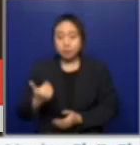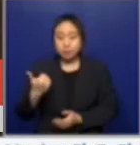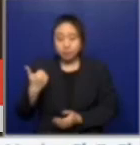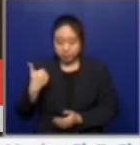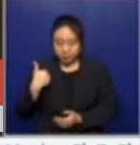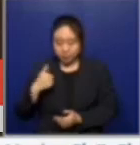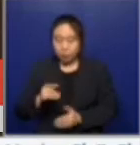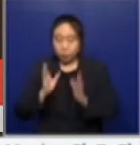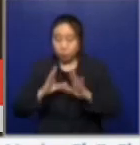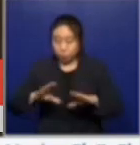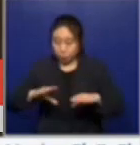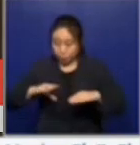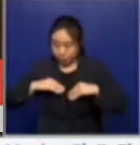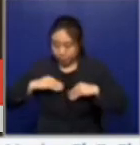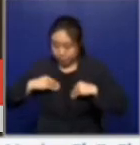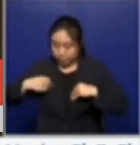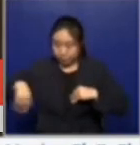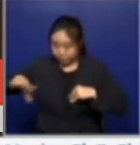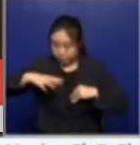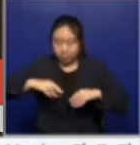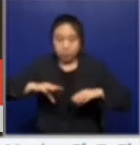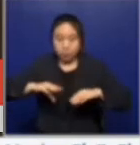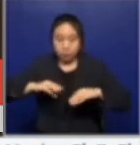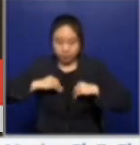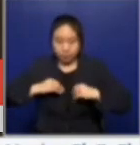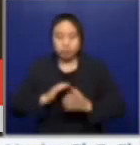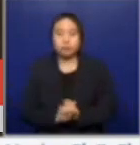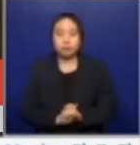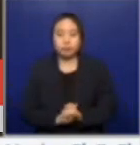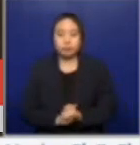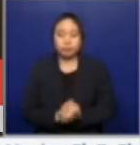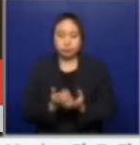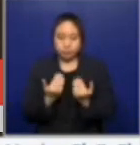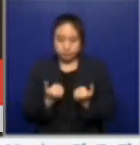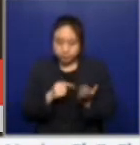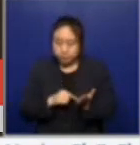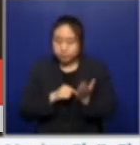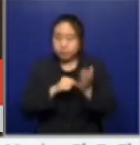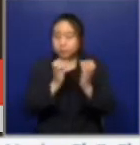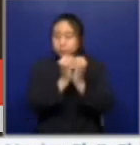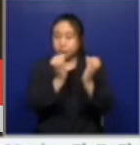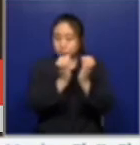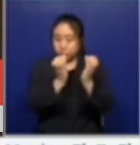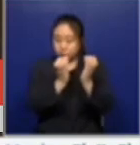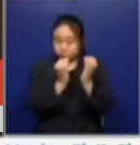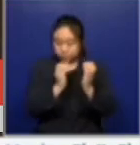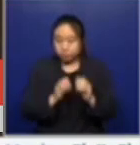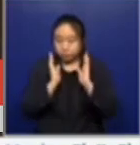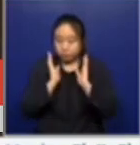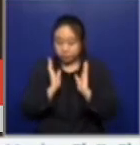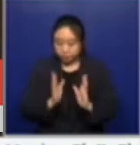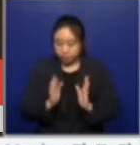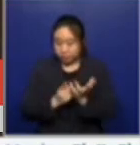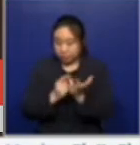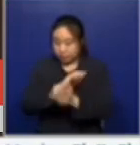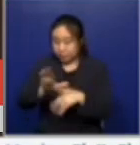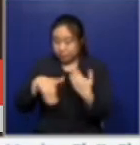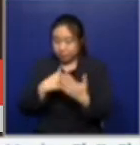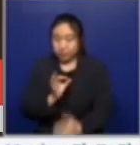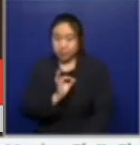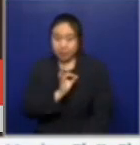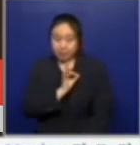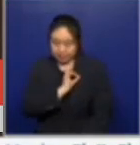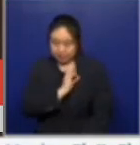อบในการที่จะให้ออกใช้เป็นรัฐธรรมนูญมากกว่ากึ่งหนึ่งของจำนวนสมาชิกทั้งหมดเท่าที่